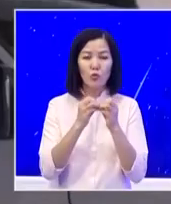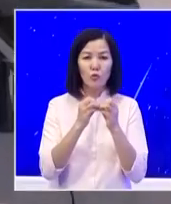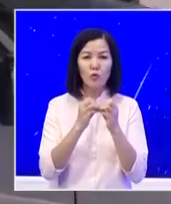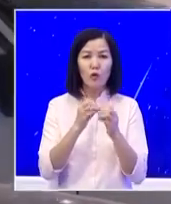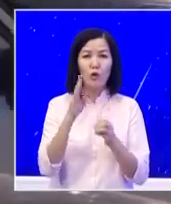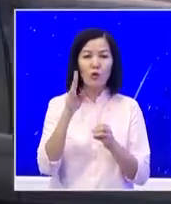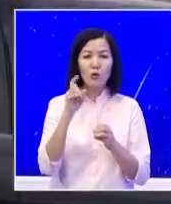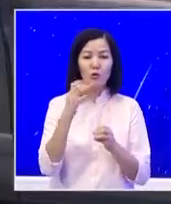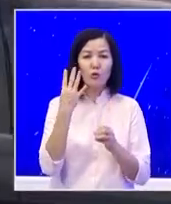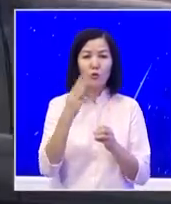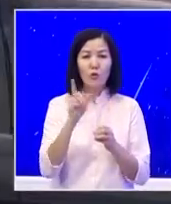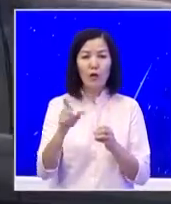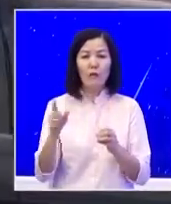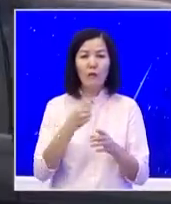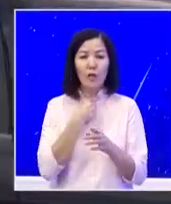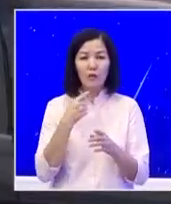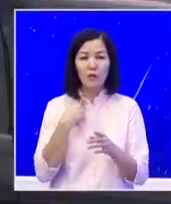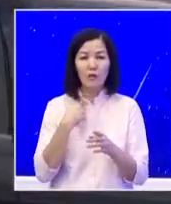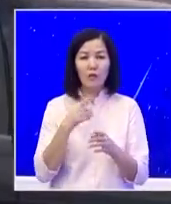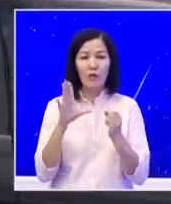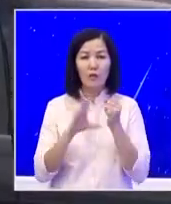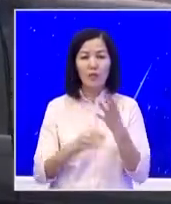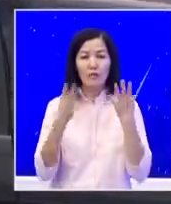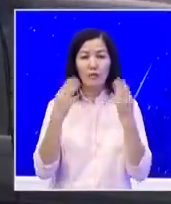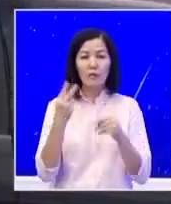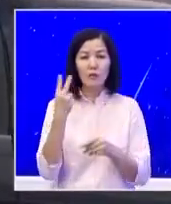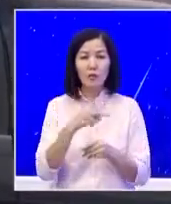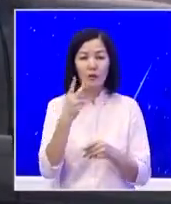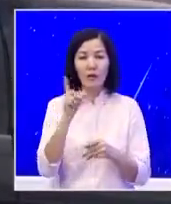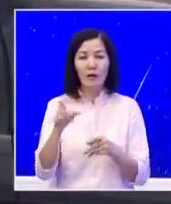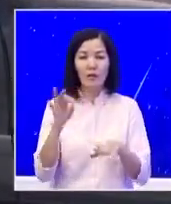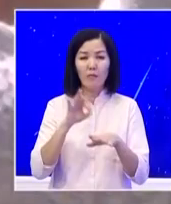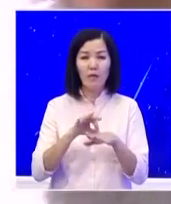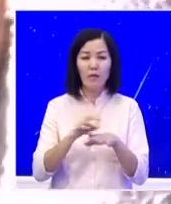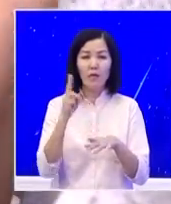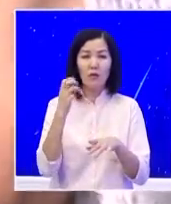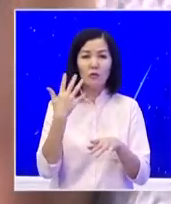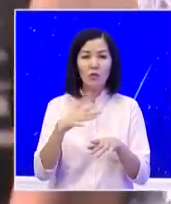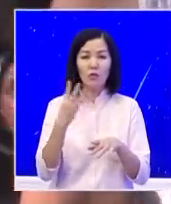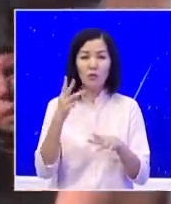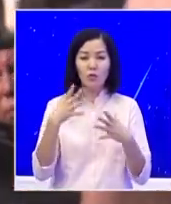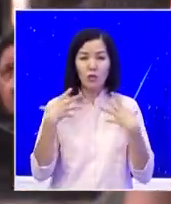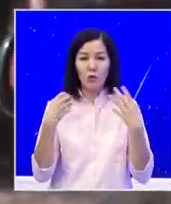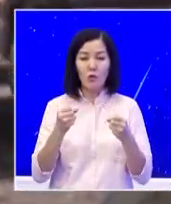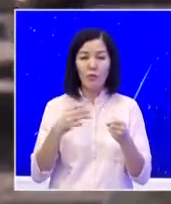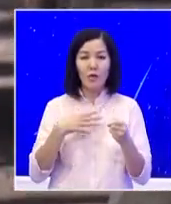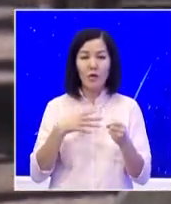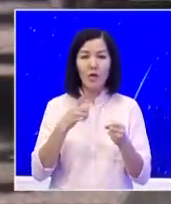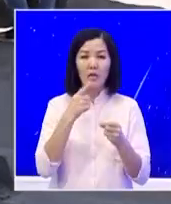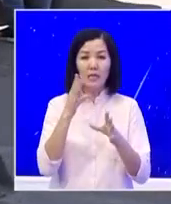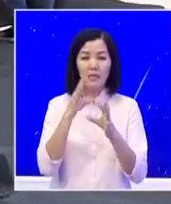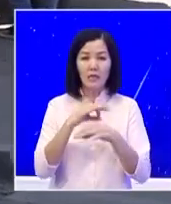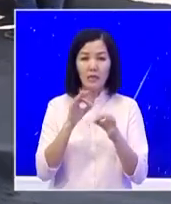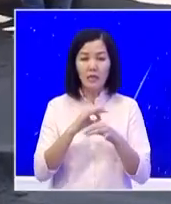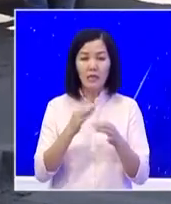104-і Талдықорғанда. Соңғы тәулікте ғана 22 науқас анықталыпты, 253 адам айығыпты. Вируске сынама алу жұмыстары